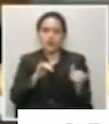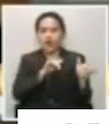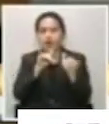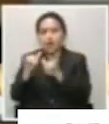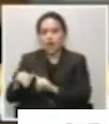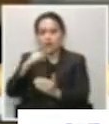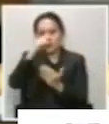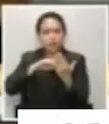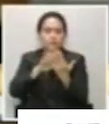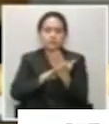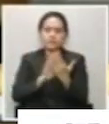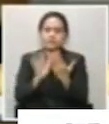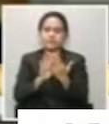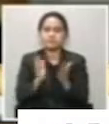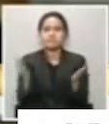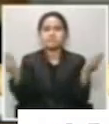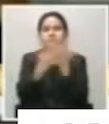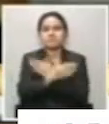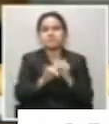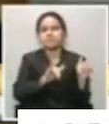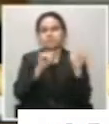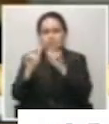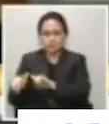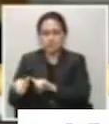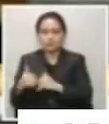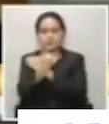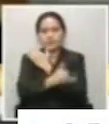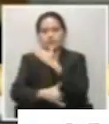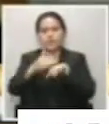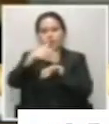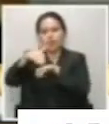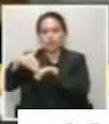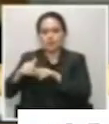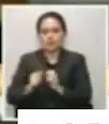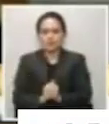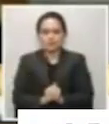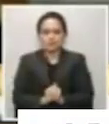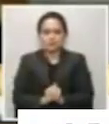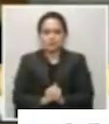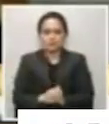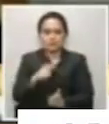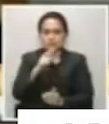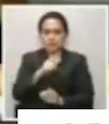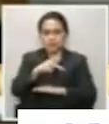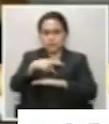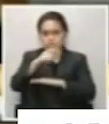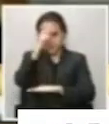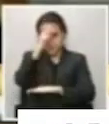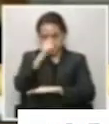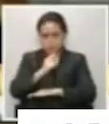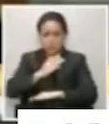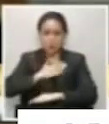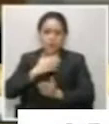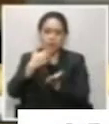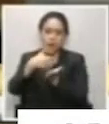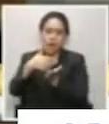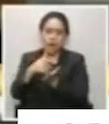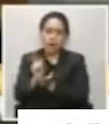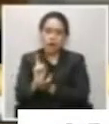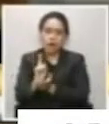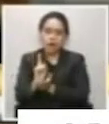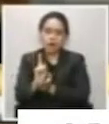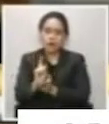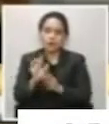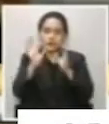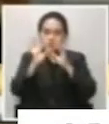ทิท่านประธานที่เคารพดังที่กระผมได้กราบเรียนท่านประธานในเบื้องต้นว่าหัวใจ